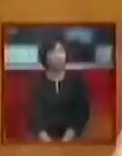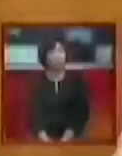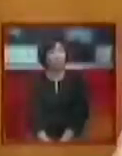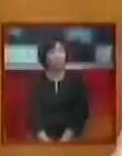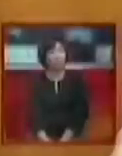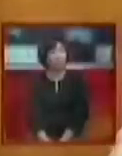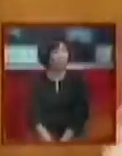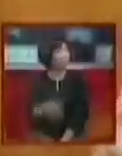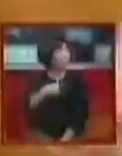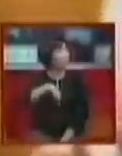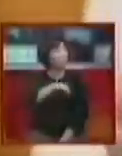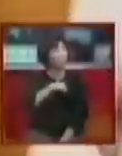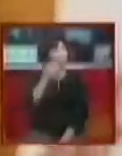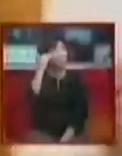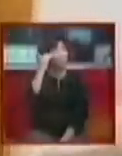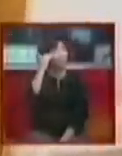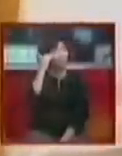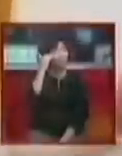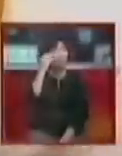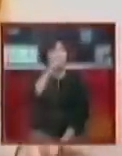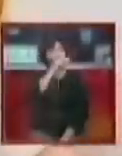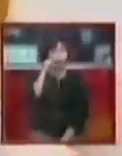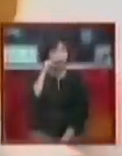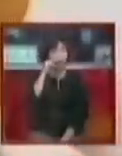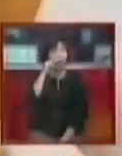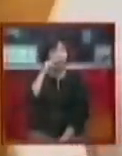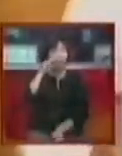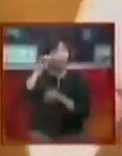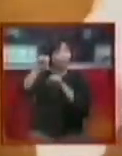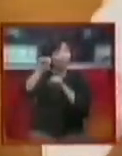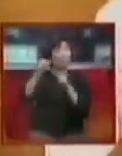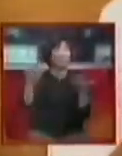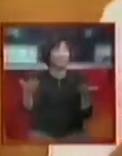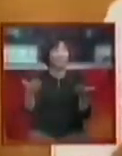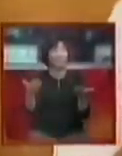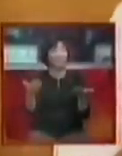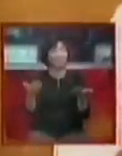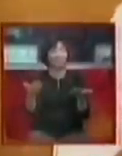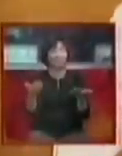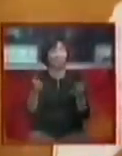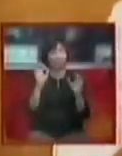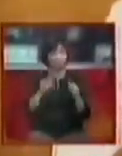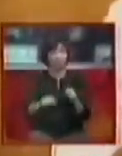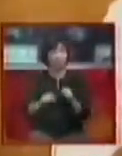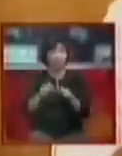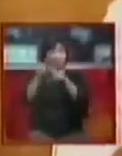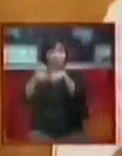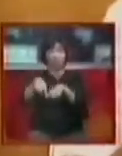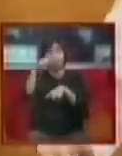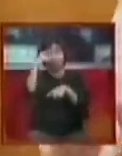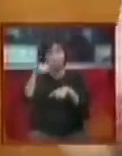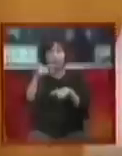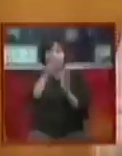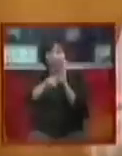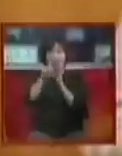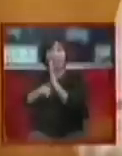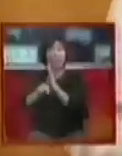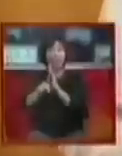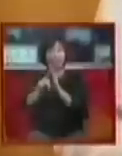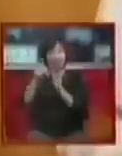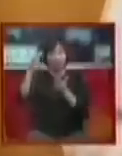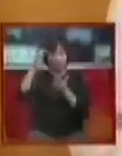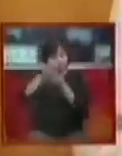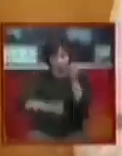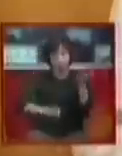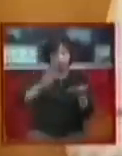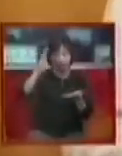Alam po natin hindi araw-araw ang laban ni Pacman. At hindi pwedeng iasa dito ang pagbaba ng krimen. Kaya nga po pinalalakas natin ang